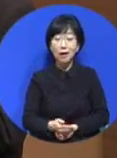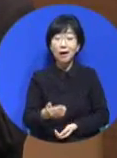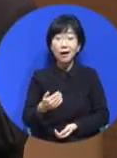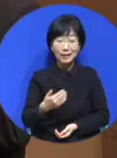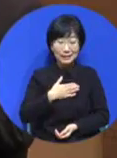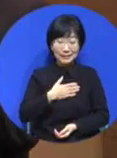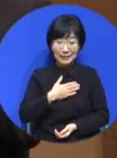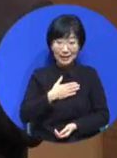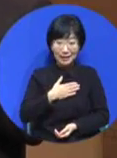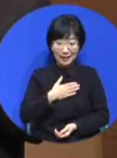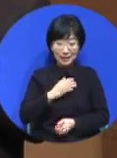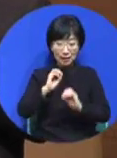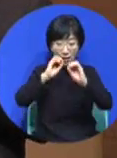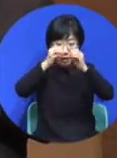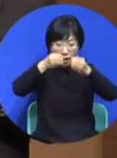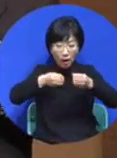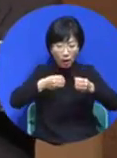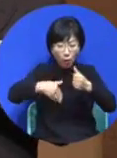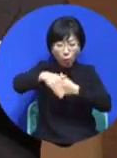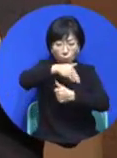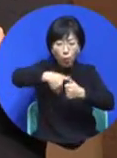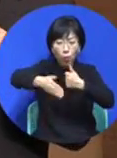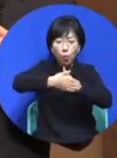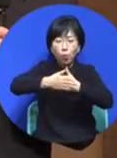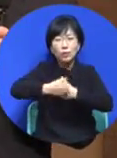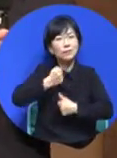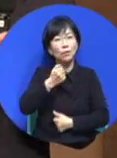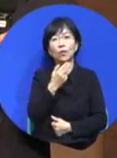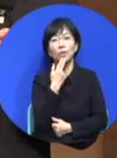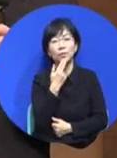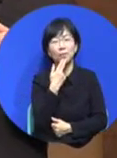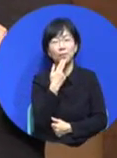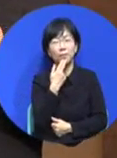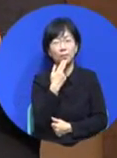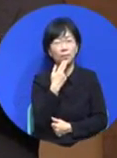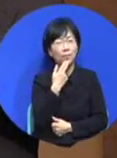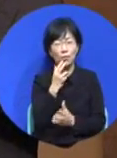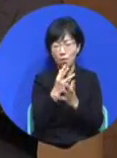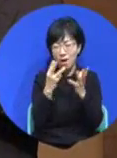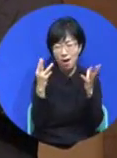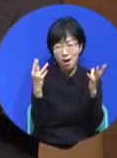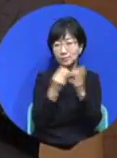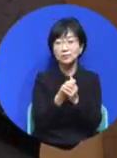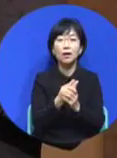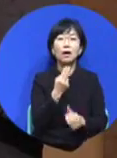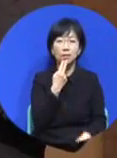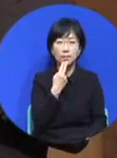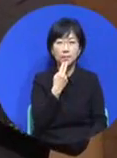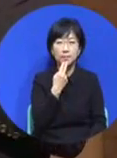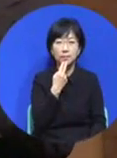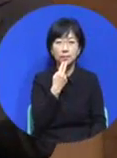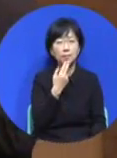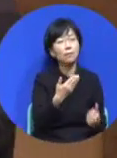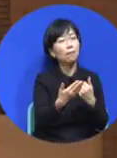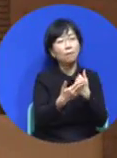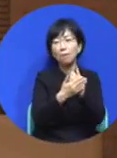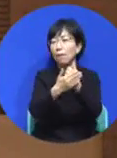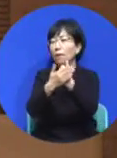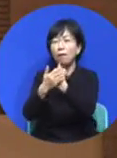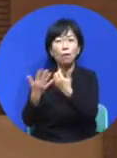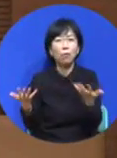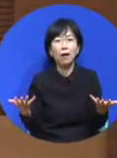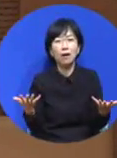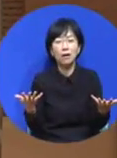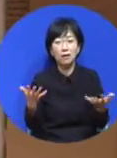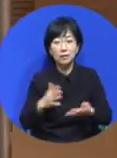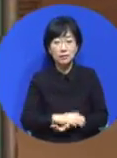it's a good thing that I didn't have such a great background. 있으면 믿을 수도 있을지 모르겠는데 저는 없었어요. Well, I'm sure I could have still believed with